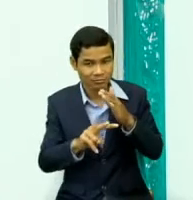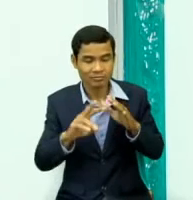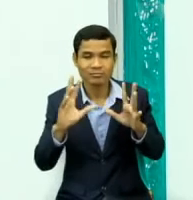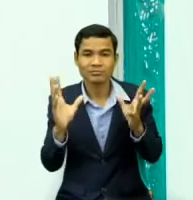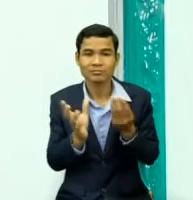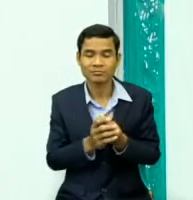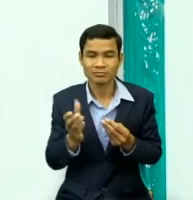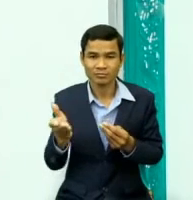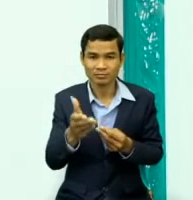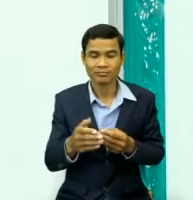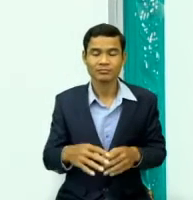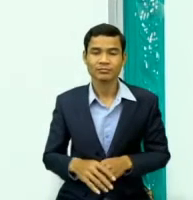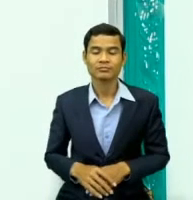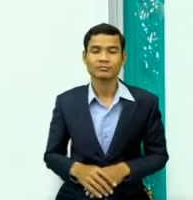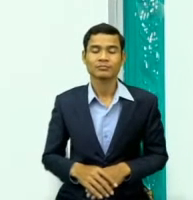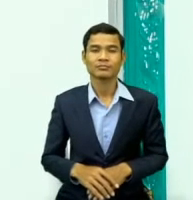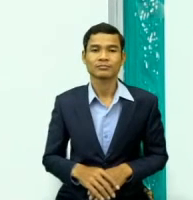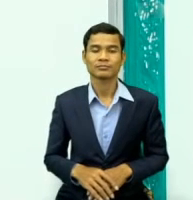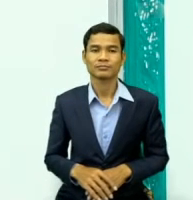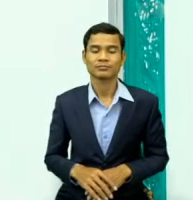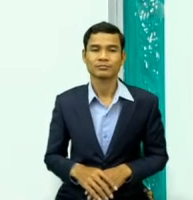nè